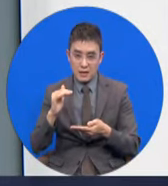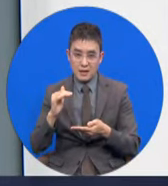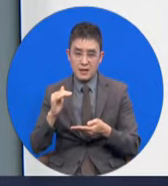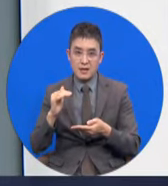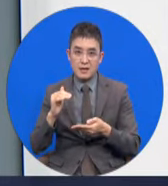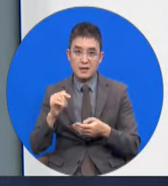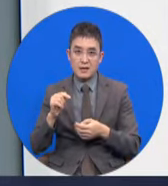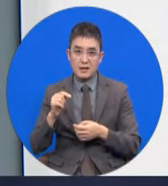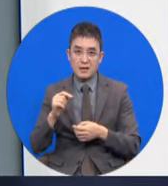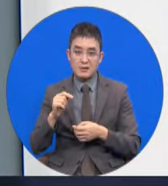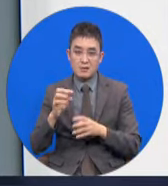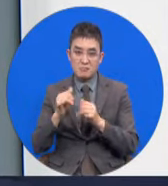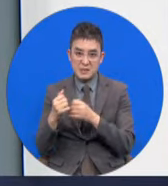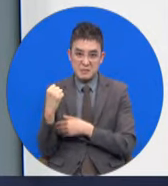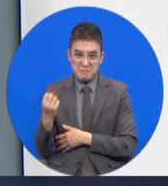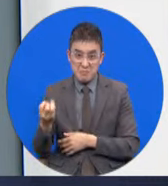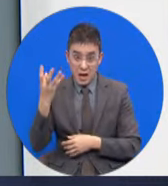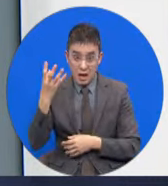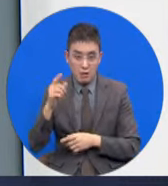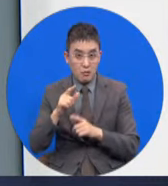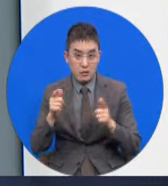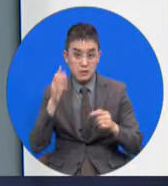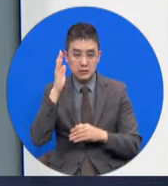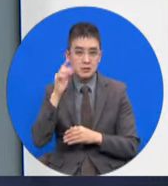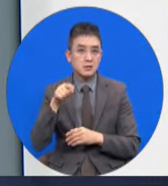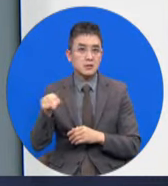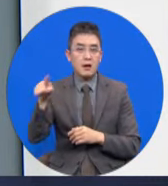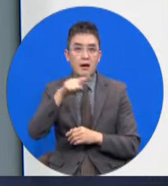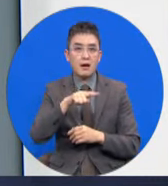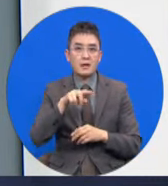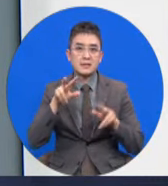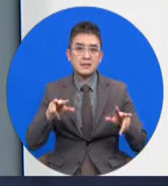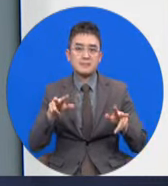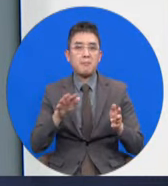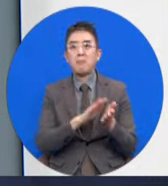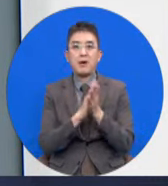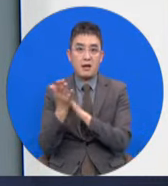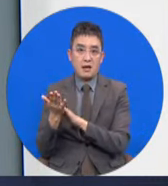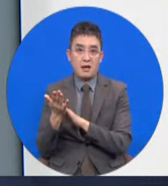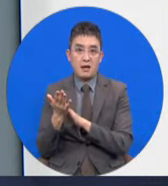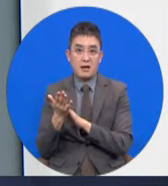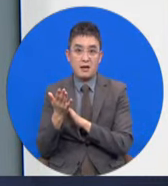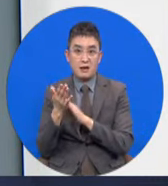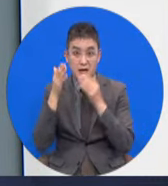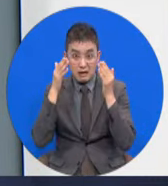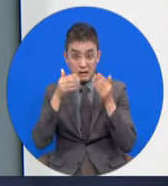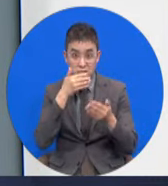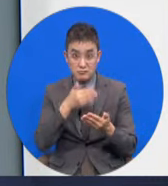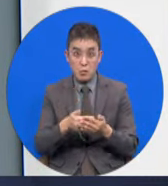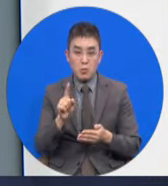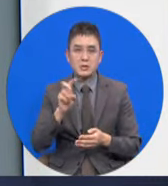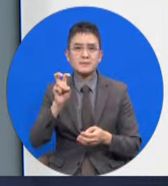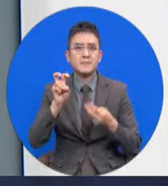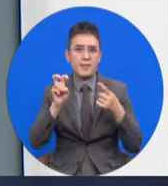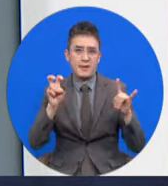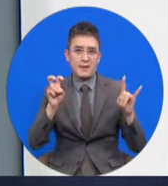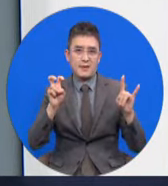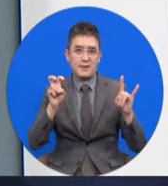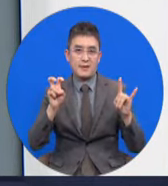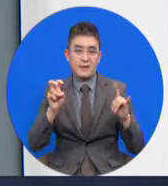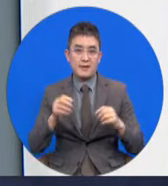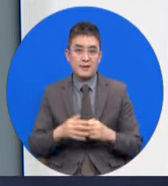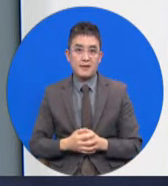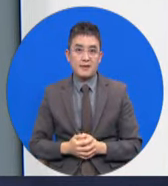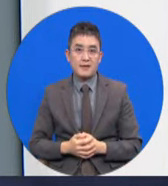선거도 투표율 높은 게 과연 누구에게 영향을 미칠 것인가. 가장 큰 건요, 20대입니다. 과거에 투표율 높으면 민주당이